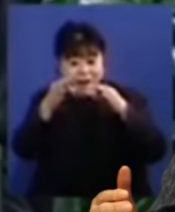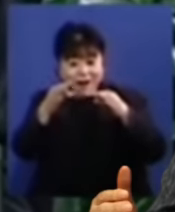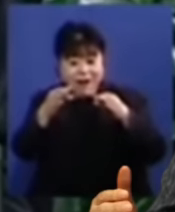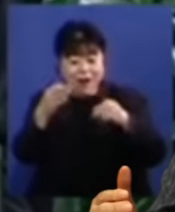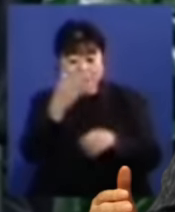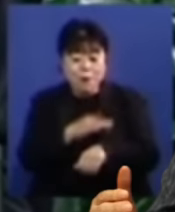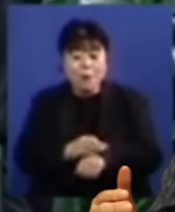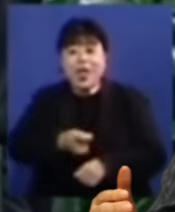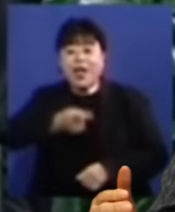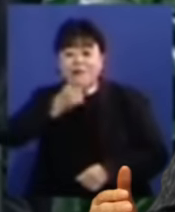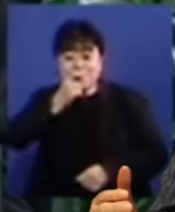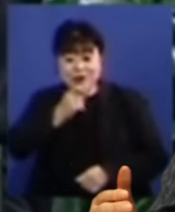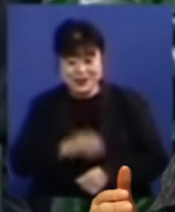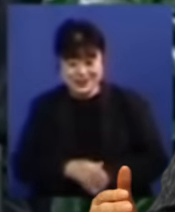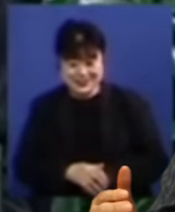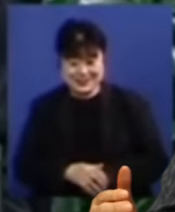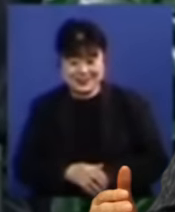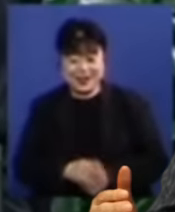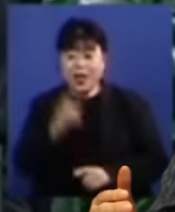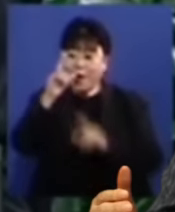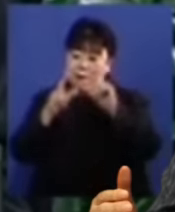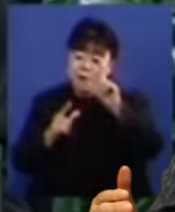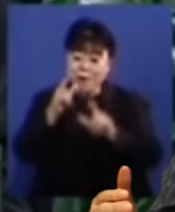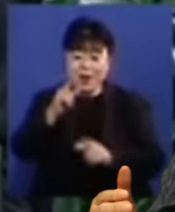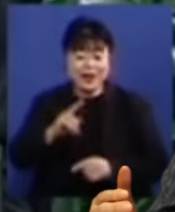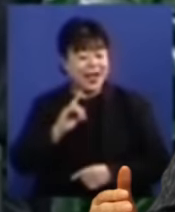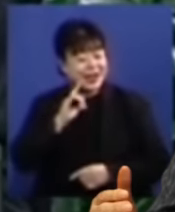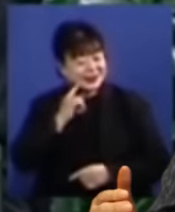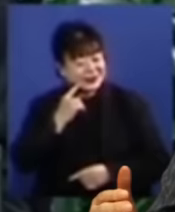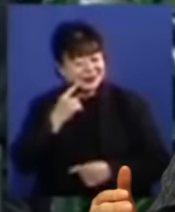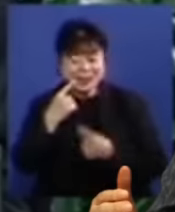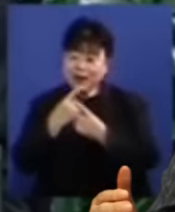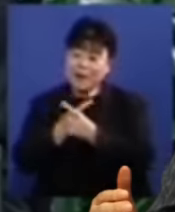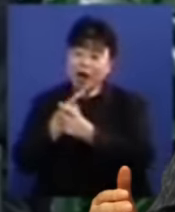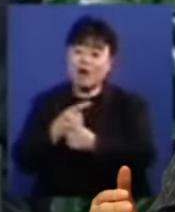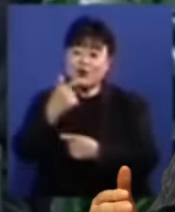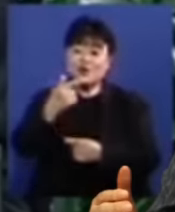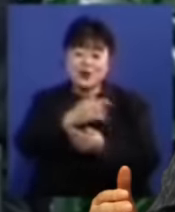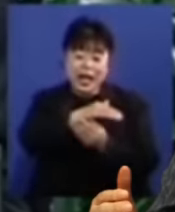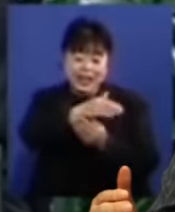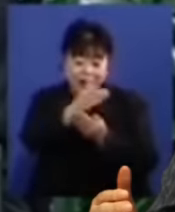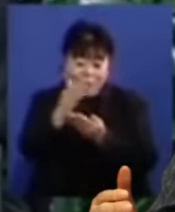우리 몸의 물의 결정체가 다 아름답게 육각형이 돼요.